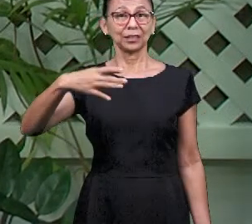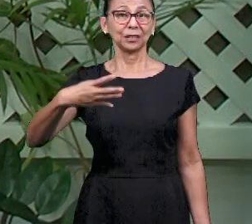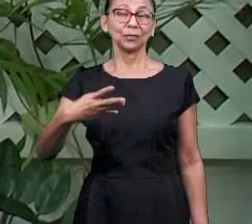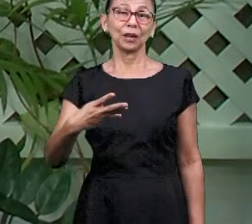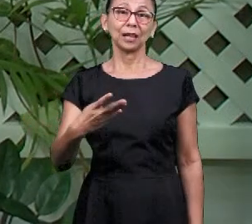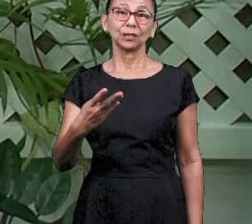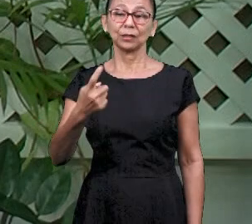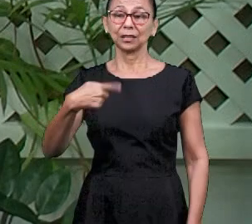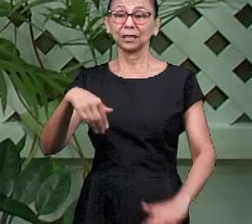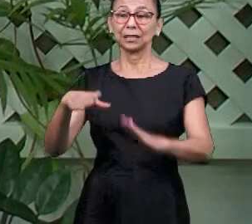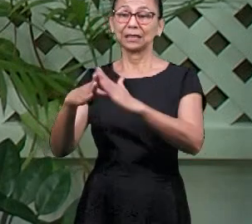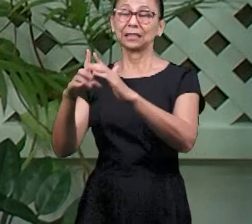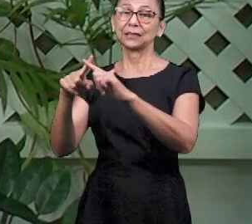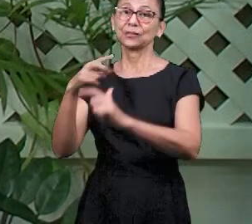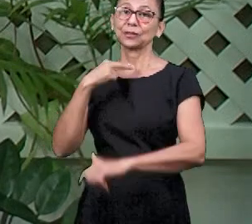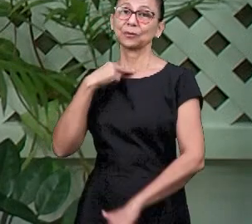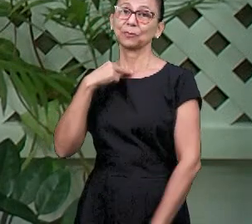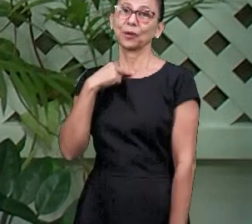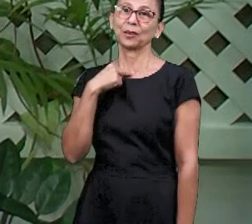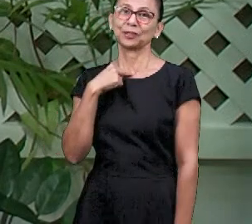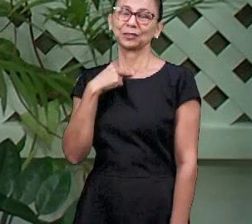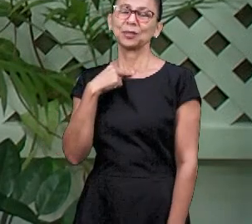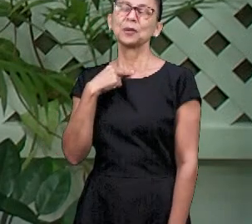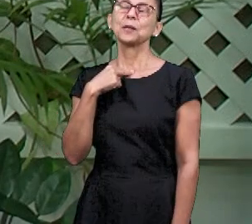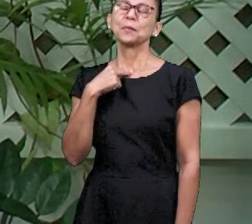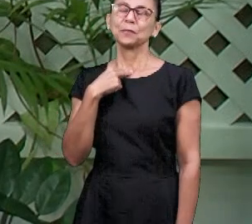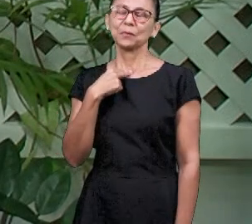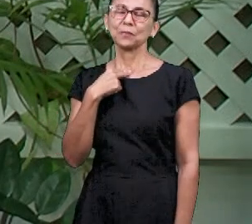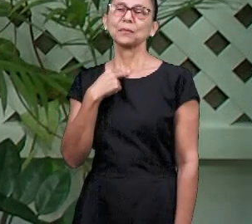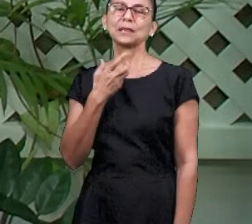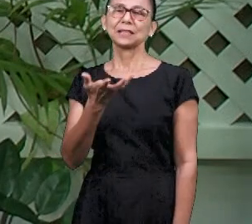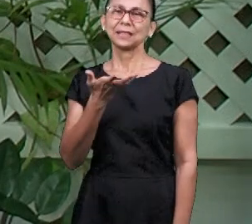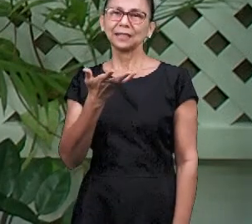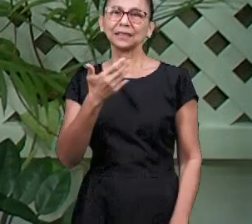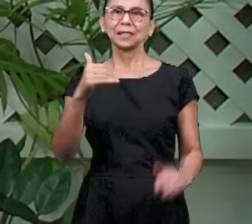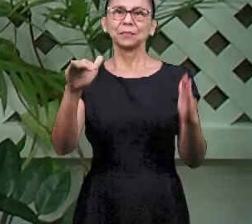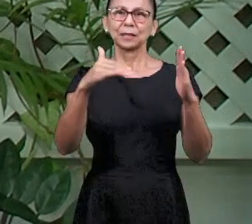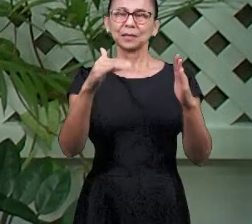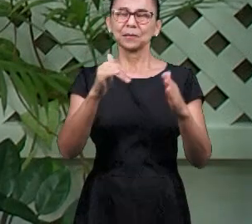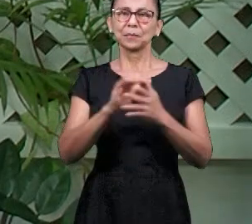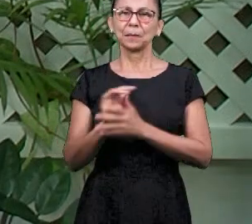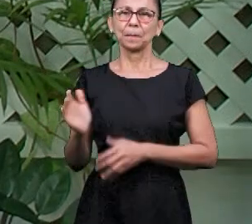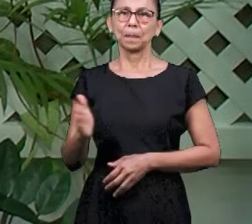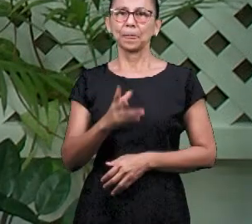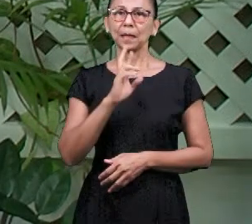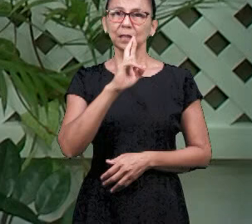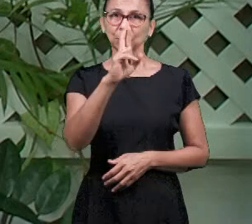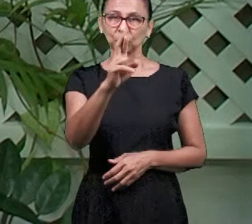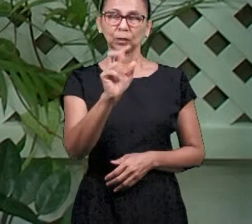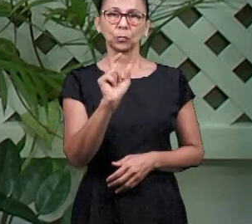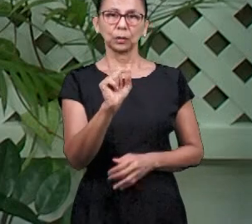un jeune homme, Sébastien Carneiro, il y a 94 ans.